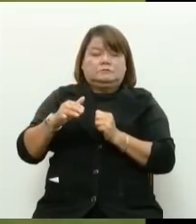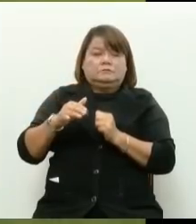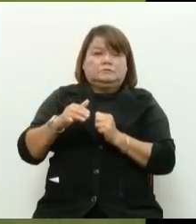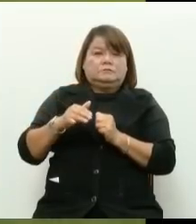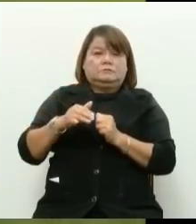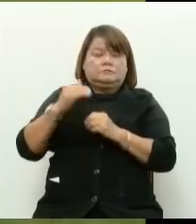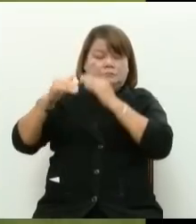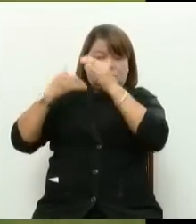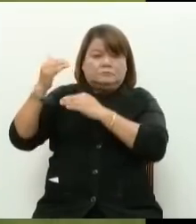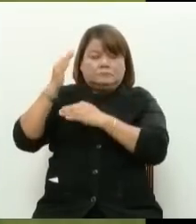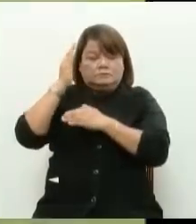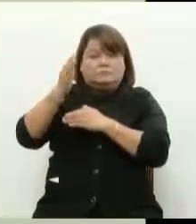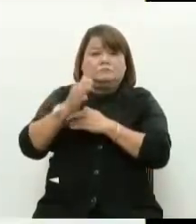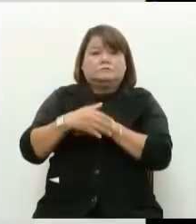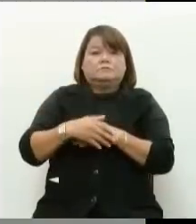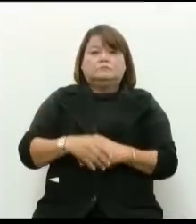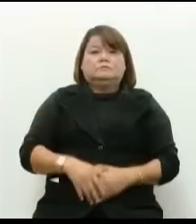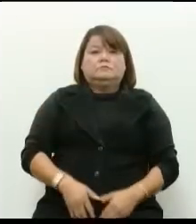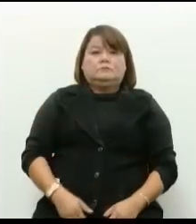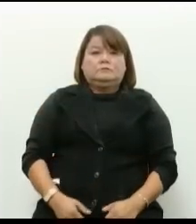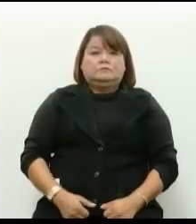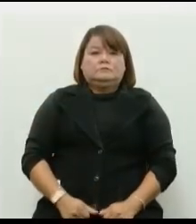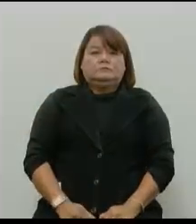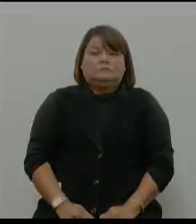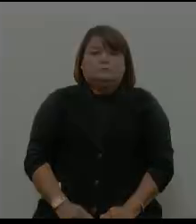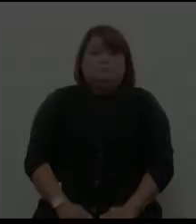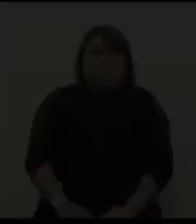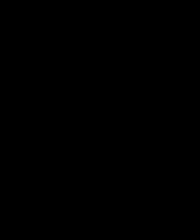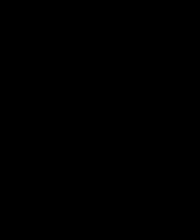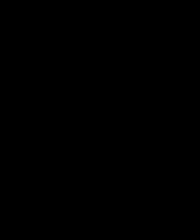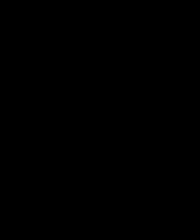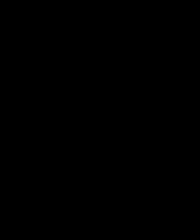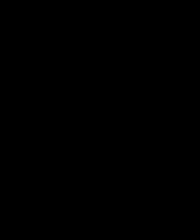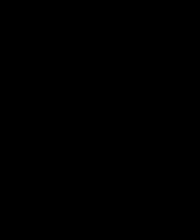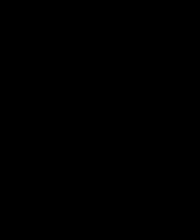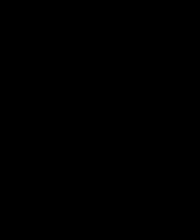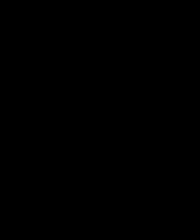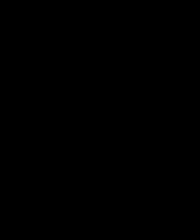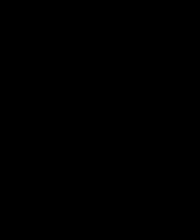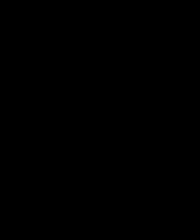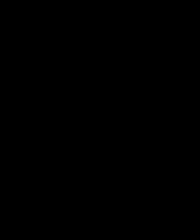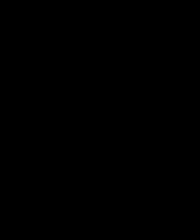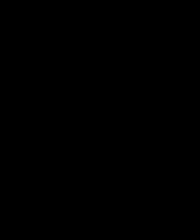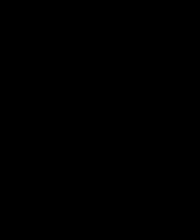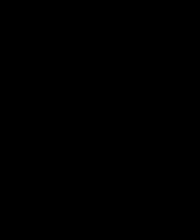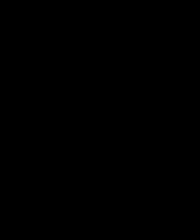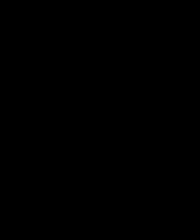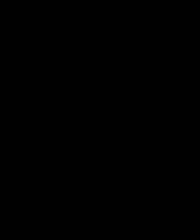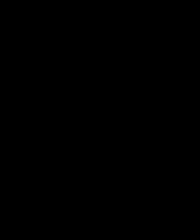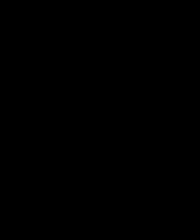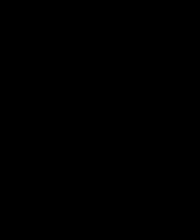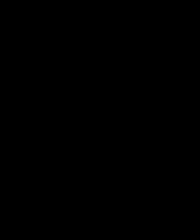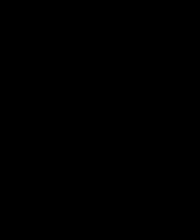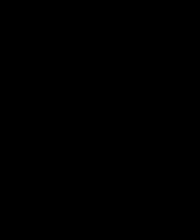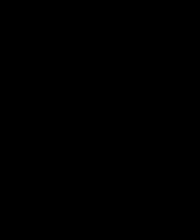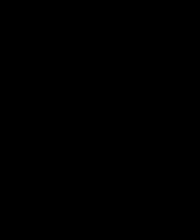เขต1ของเราครับจะมีชีวิตพอสิ้นสังสรรค์พอตามนิทานโลก